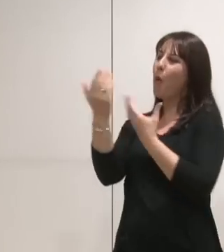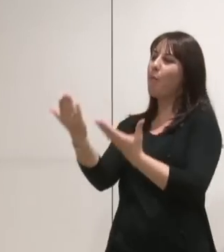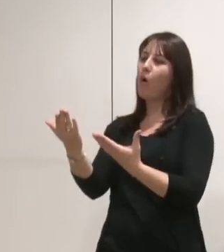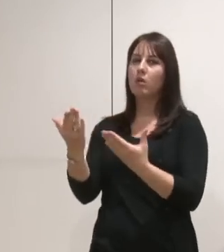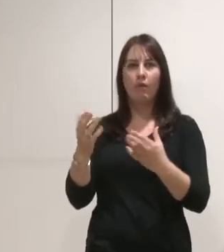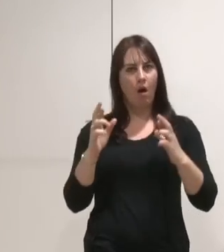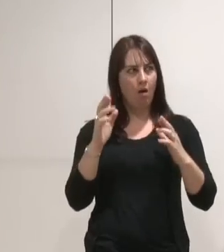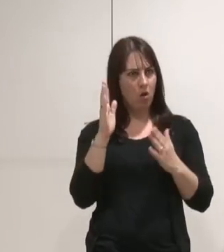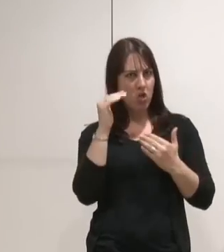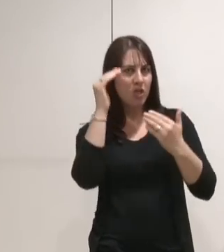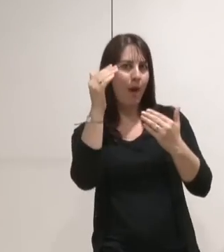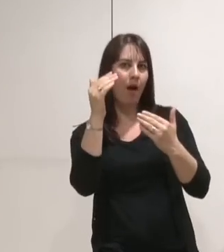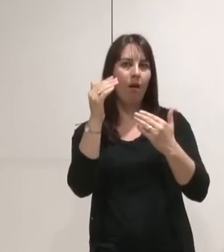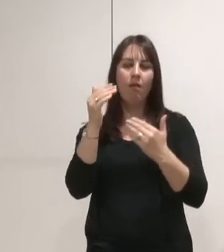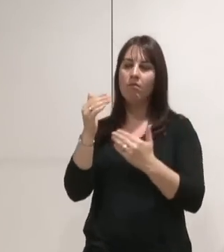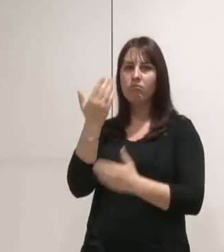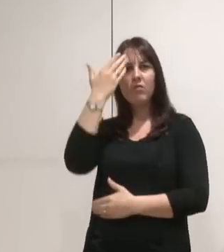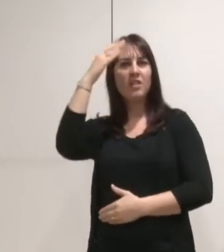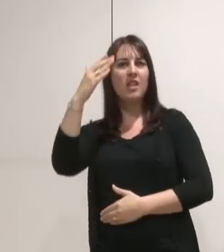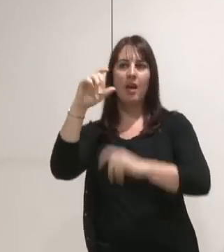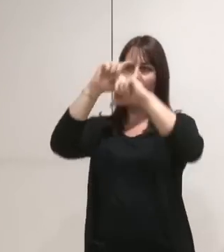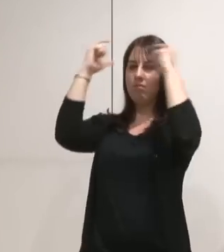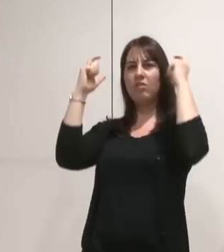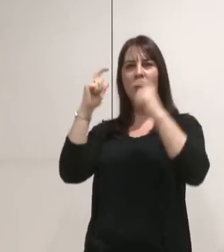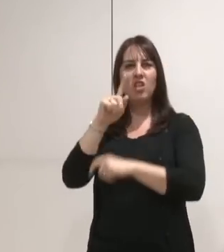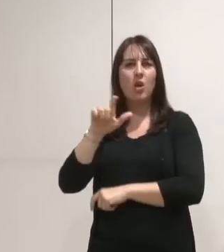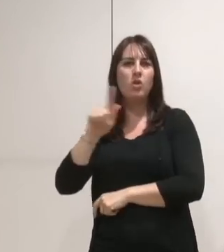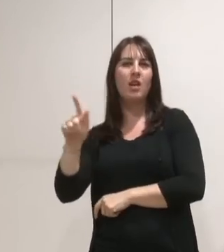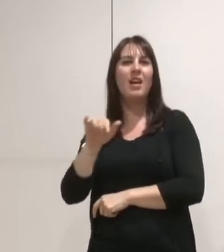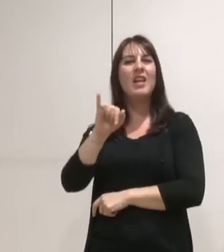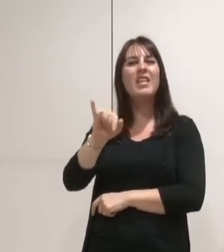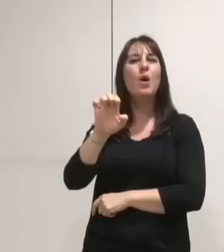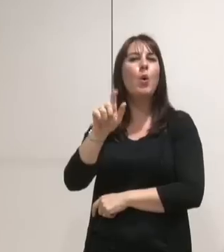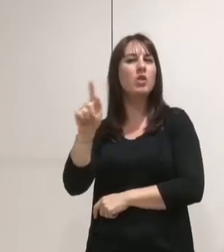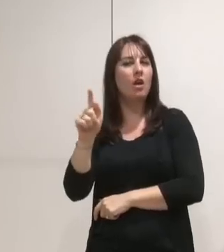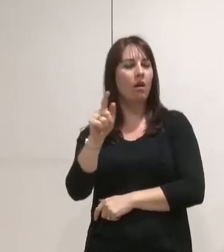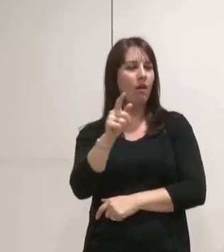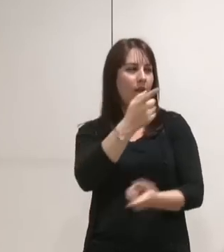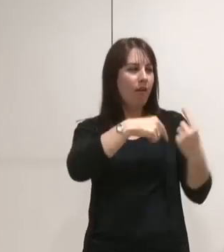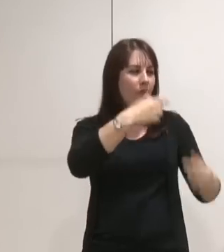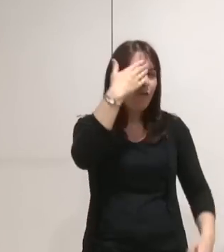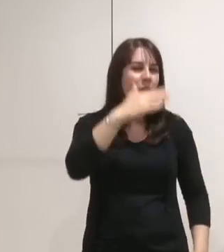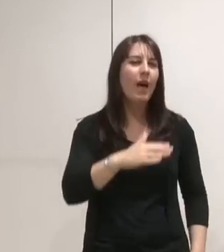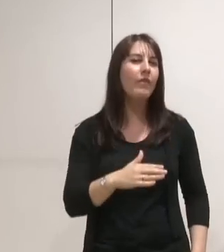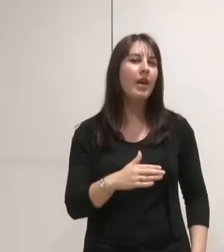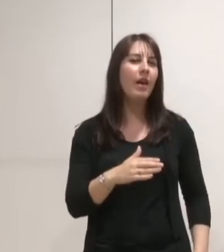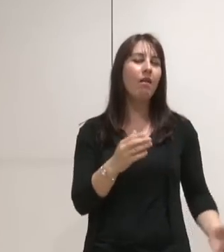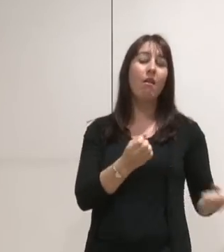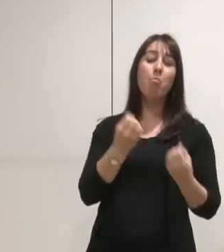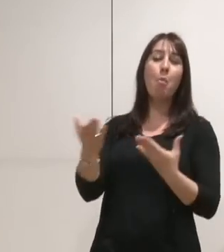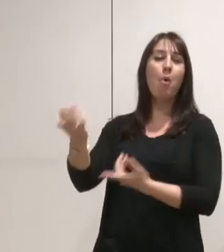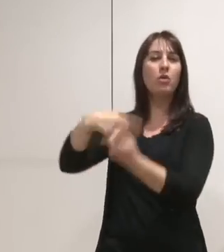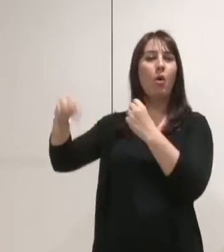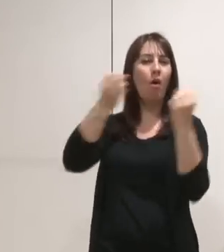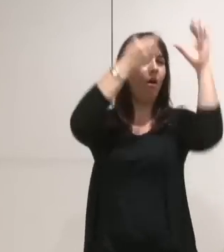le statut des agents de GEG le statut des IEG vous saviez très bien ce que cela signifiait pour